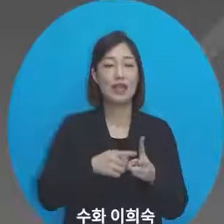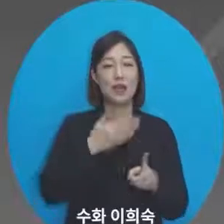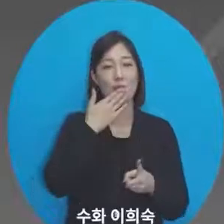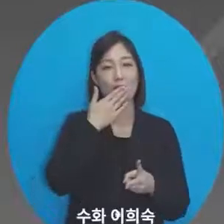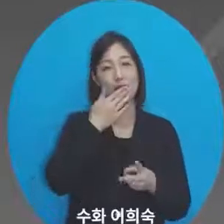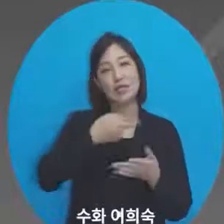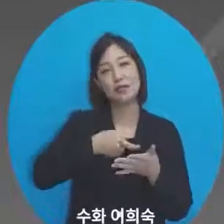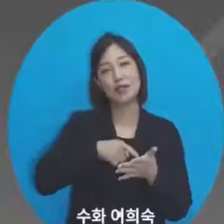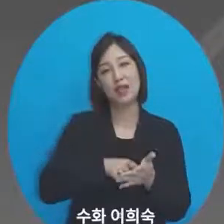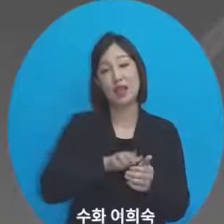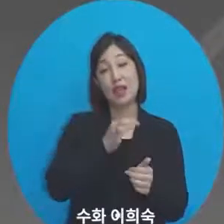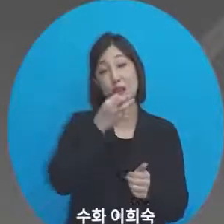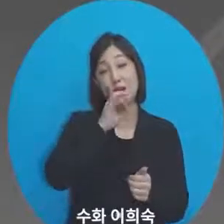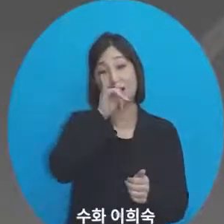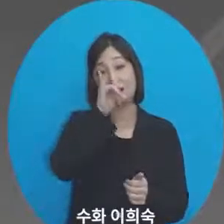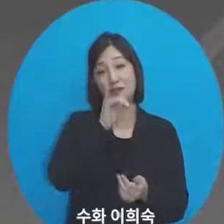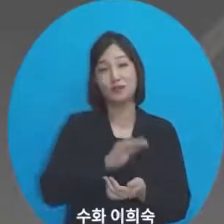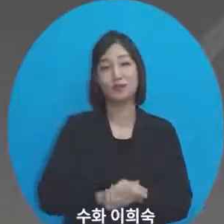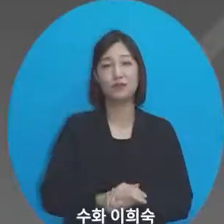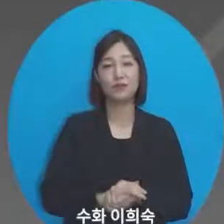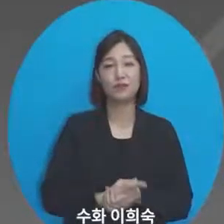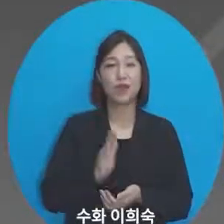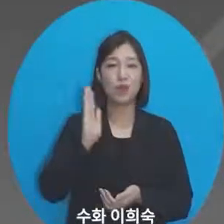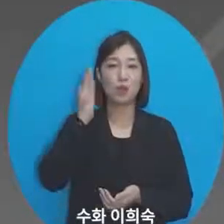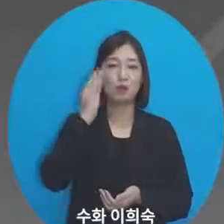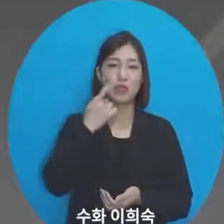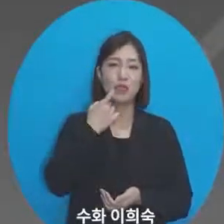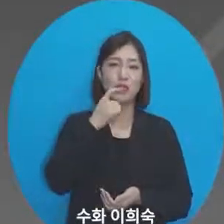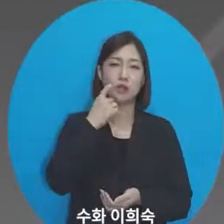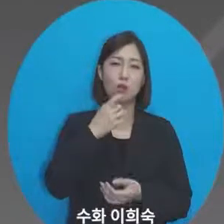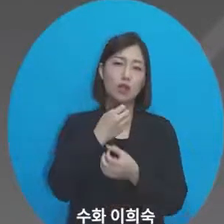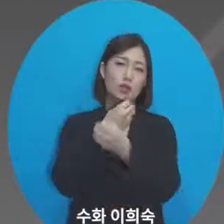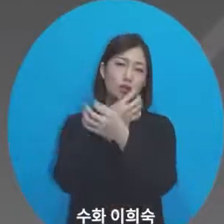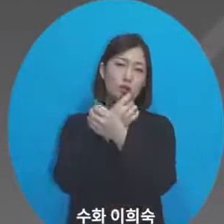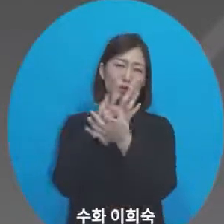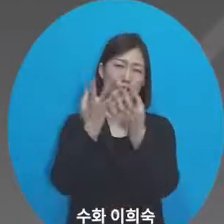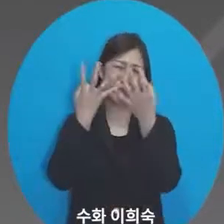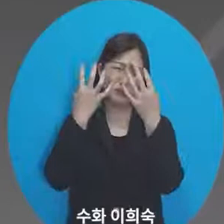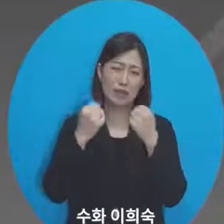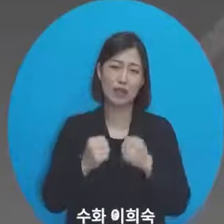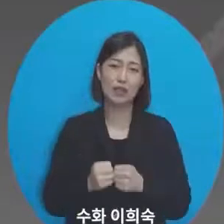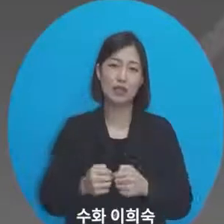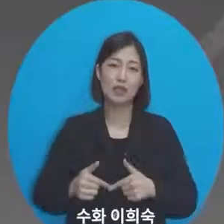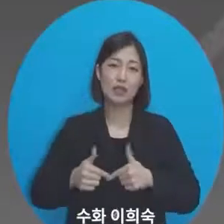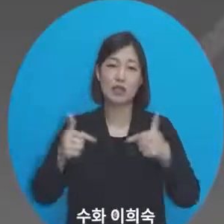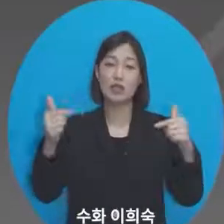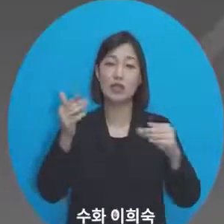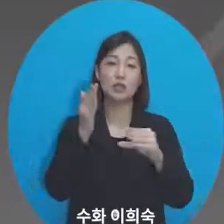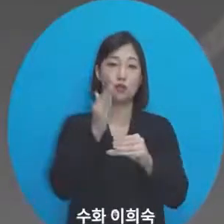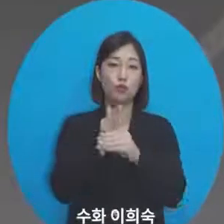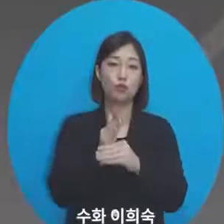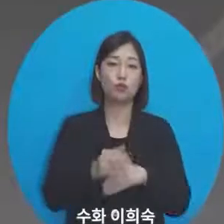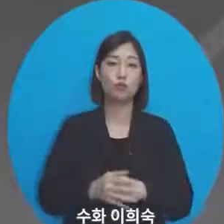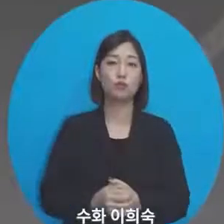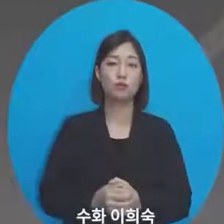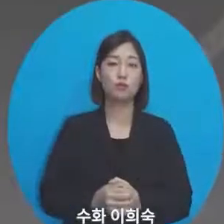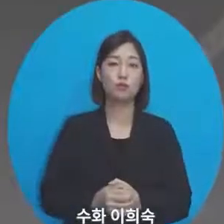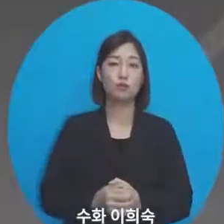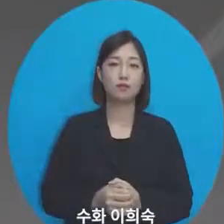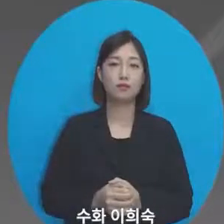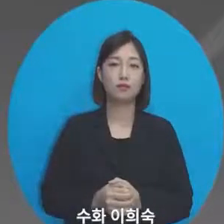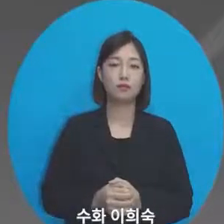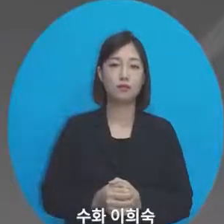시설에도 설치가 된 거에서도 요즘에 빠르게 이런 노란 신호등으로 디자인을 바꿔서 설치하는 케이스들이 많이 늘어나고